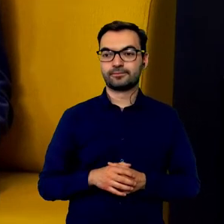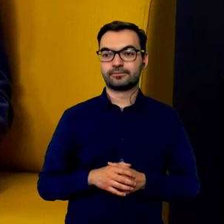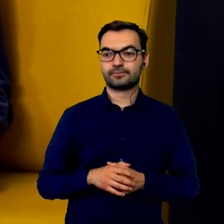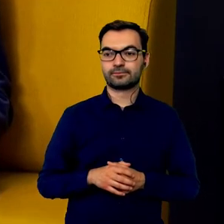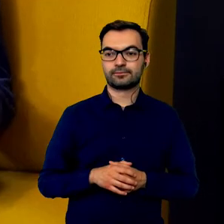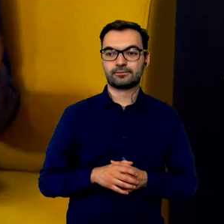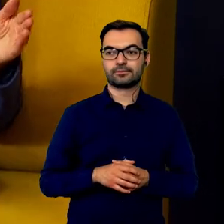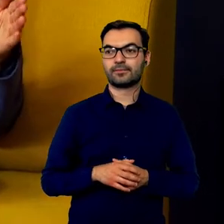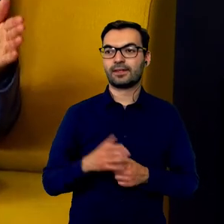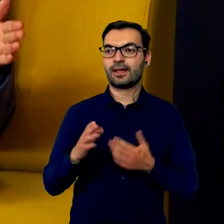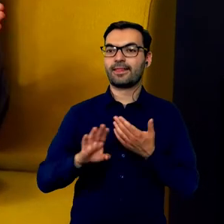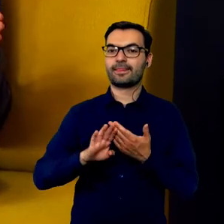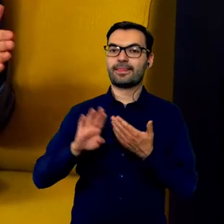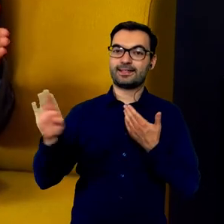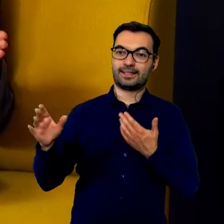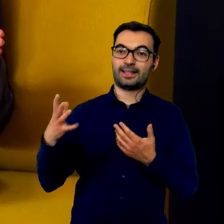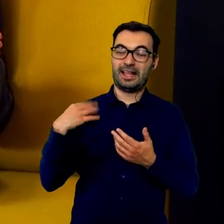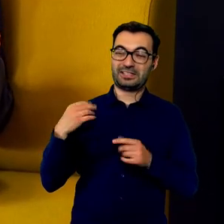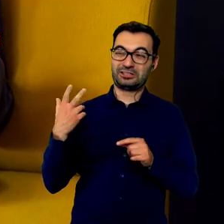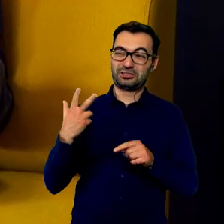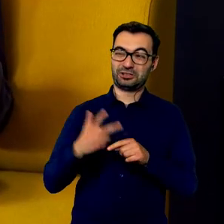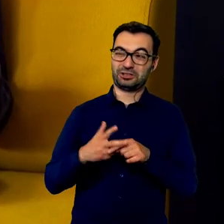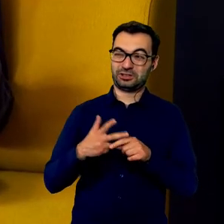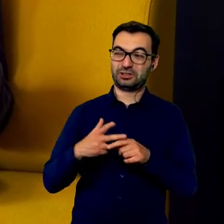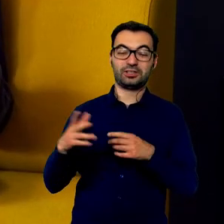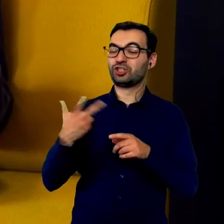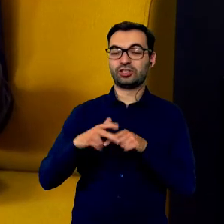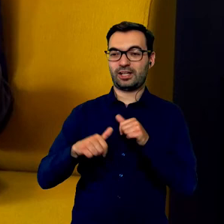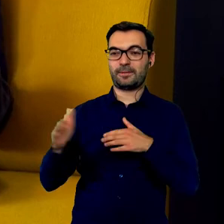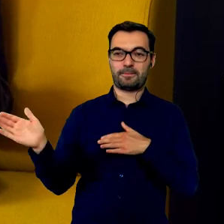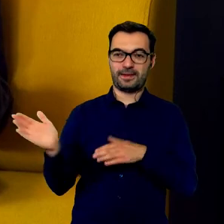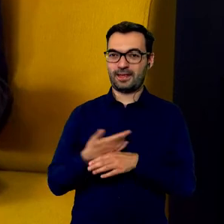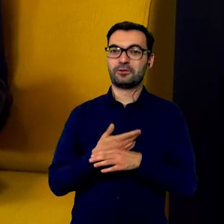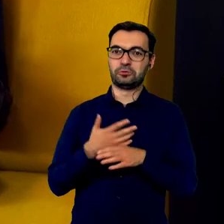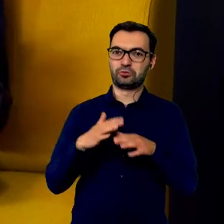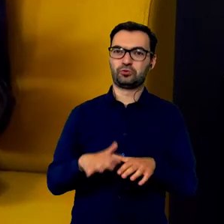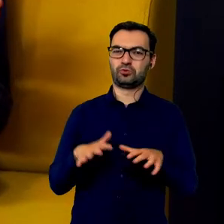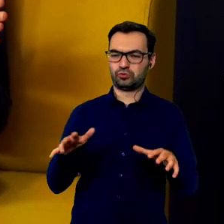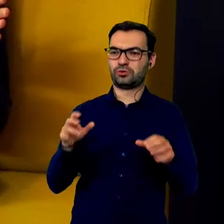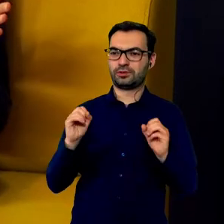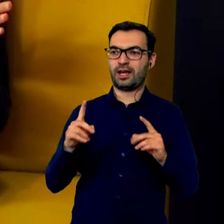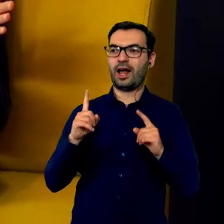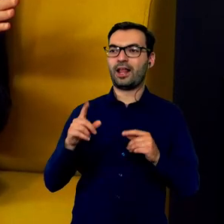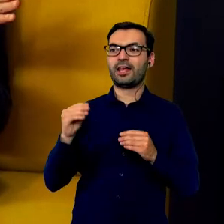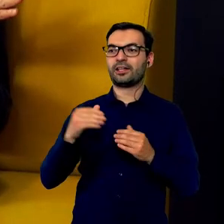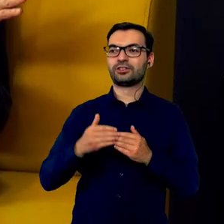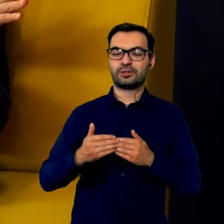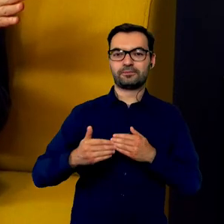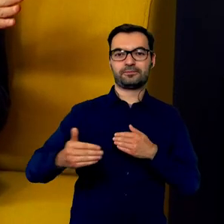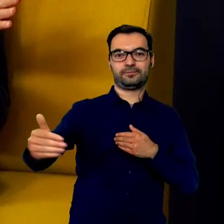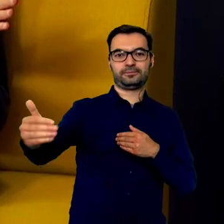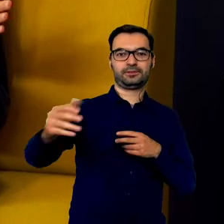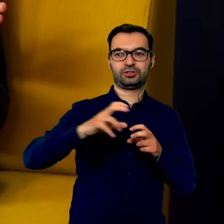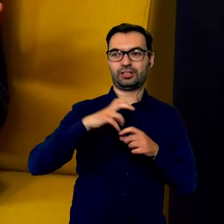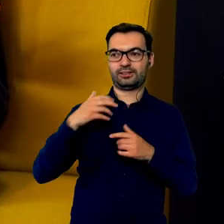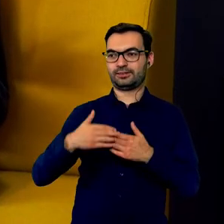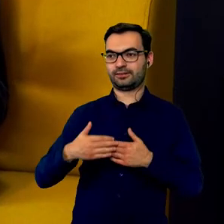Też ten dystans, mamy 30 lat prawie za sobą, to jest dużo, ale ten czas z przodu,